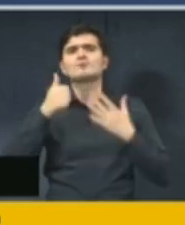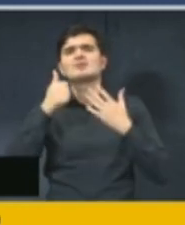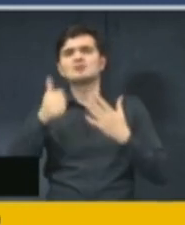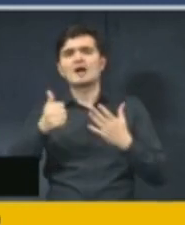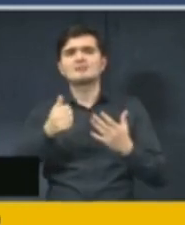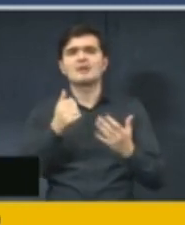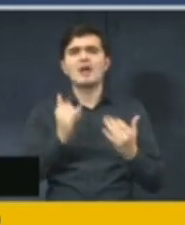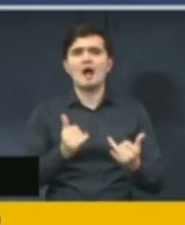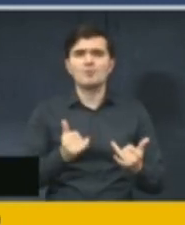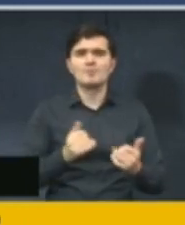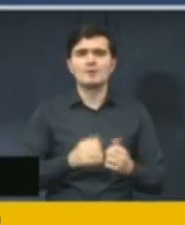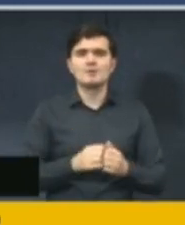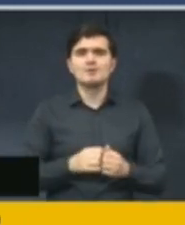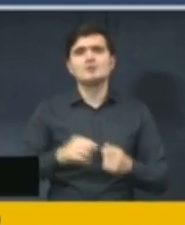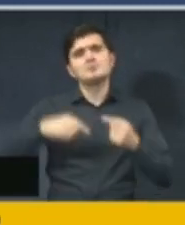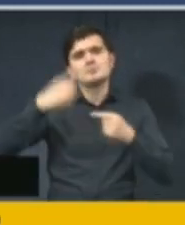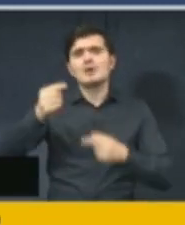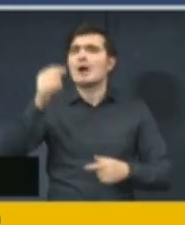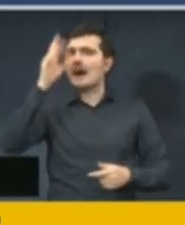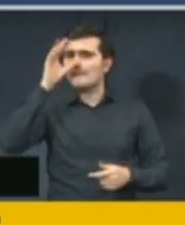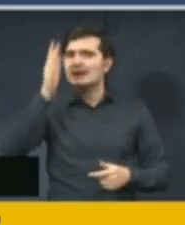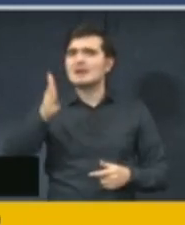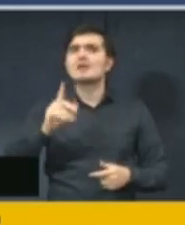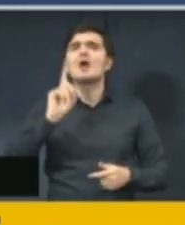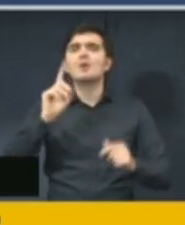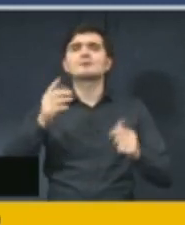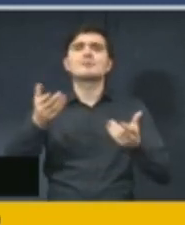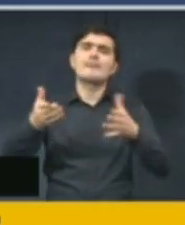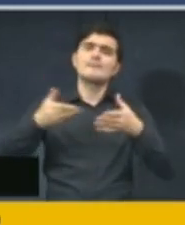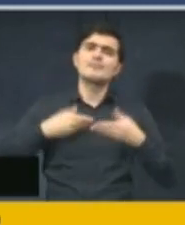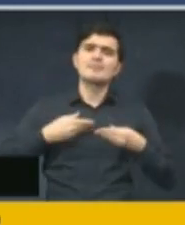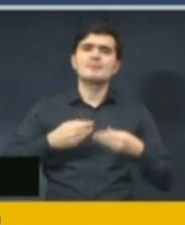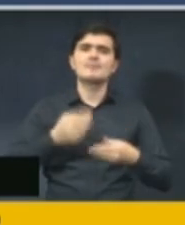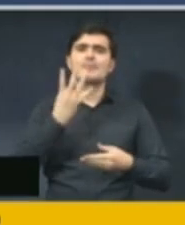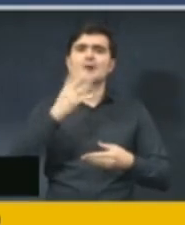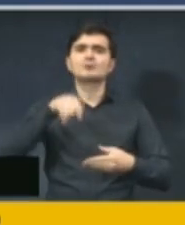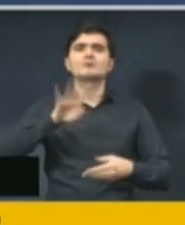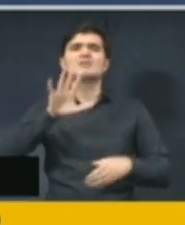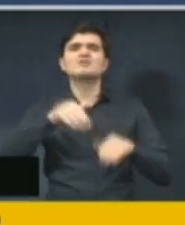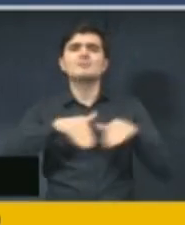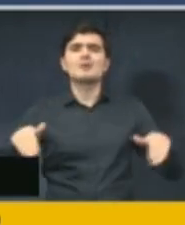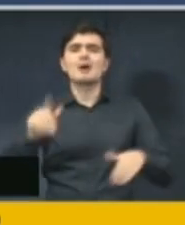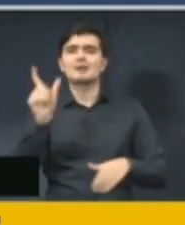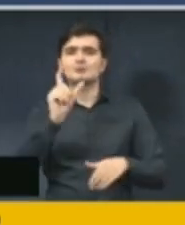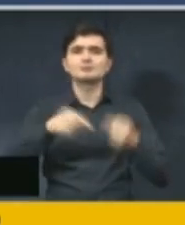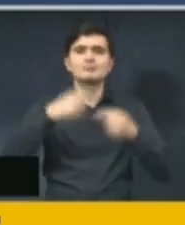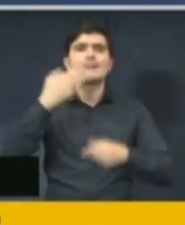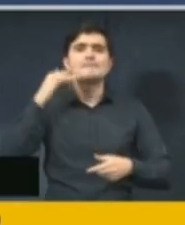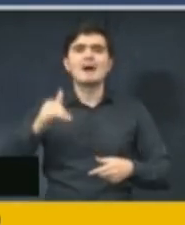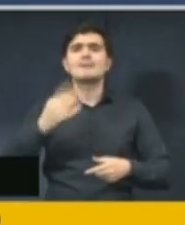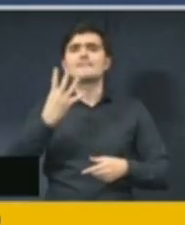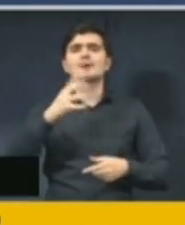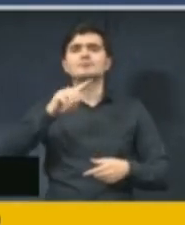2,6 în acest moment. În aprilie vom primi 4,5 milioane de doze, în mai